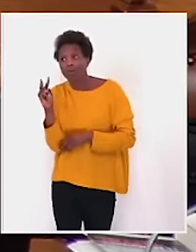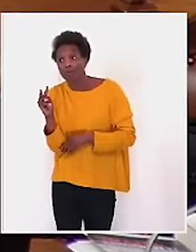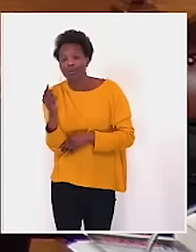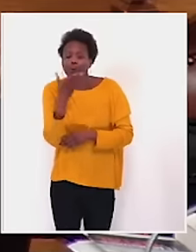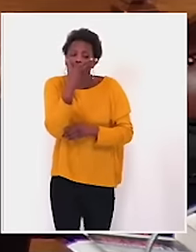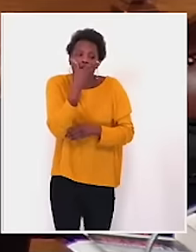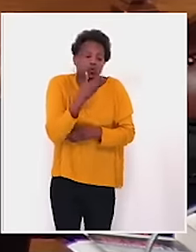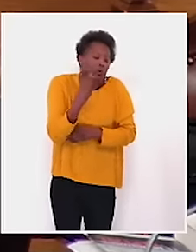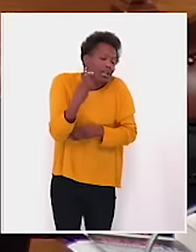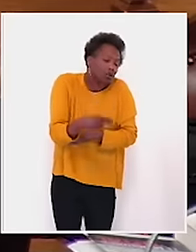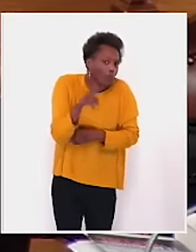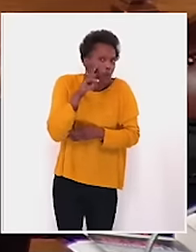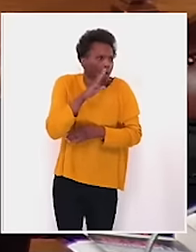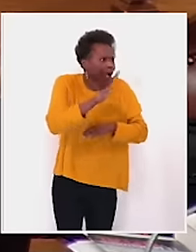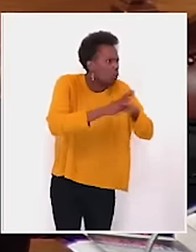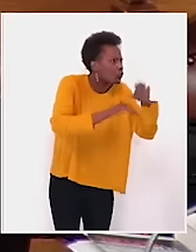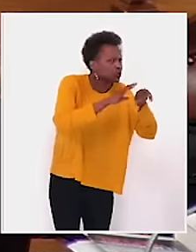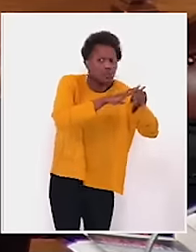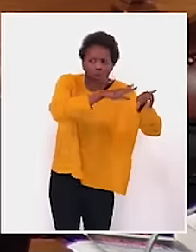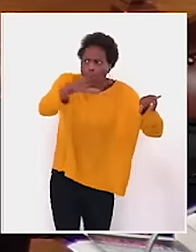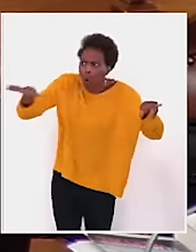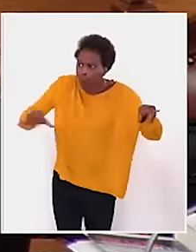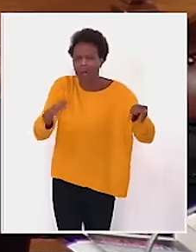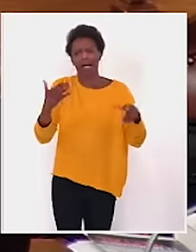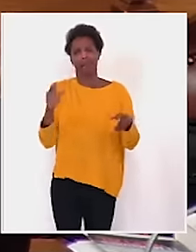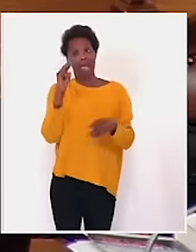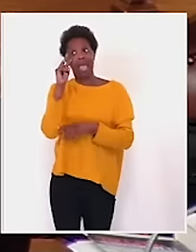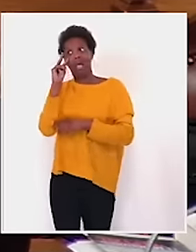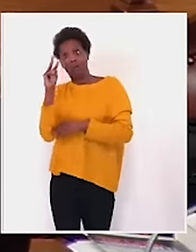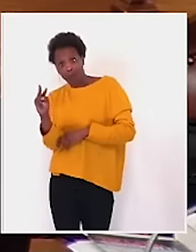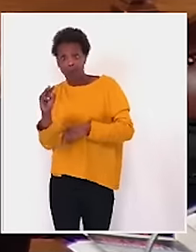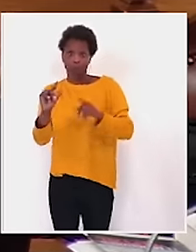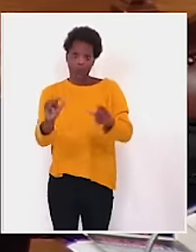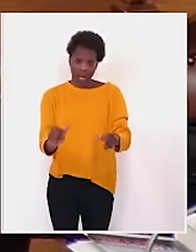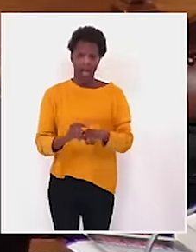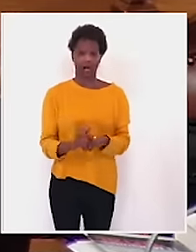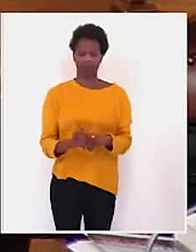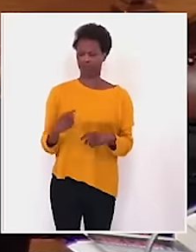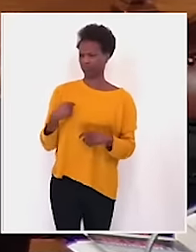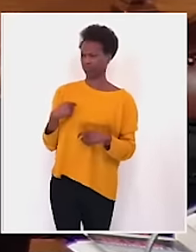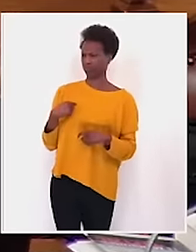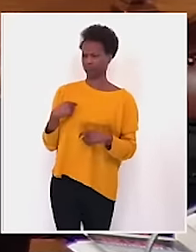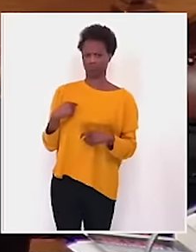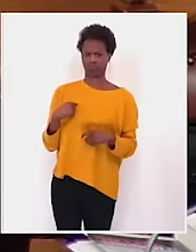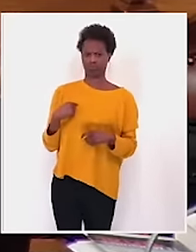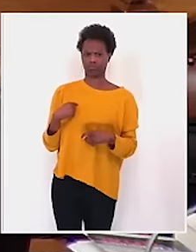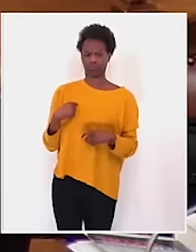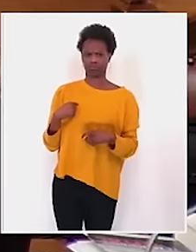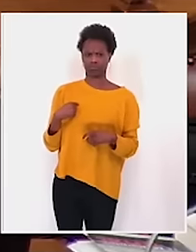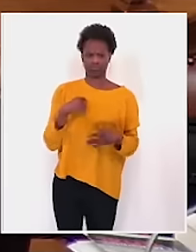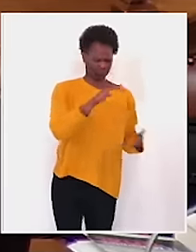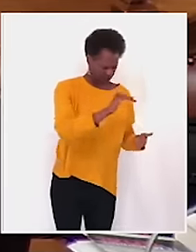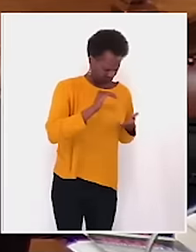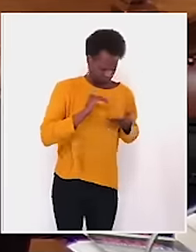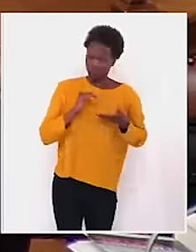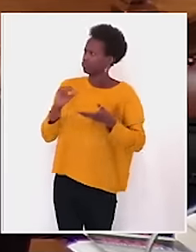derrière, autour, ça construit partout, mais enfin bon, une vue en tout cas. Et voilà, et c'est impressionnant, enfin moi je vous en parle parce que moi j'ai été touché